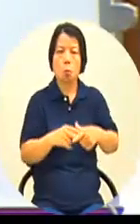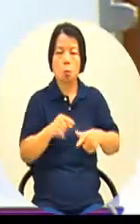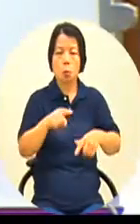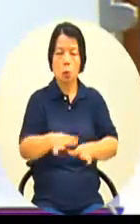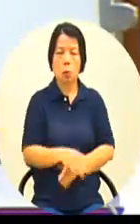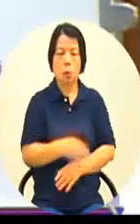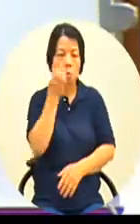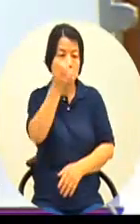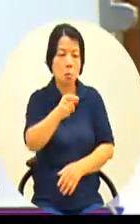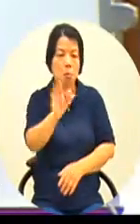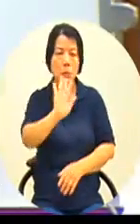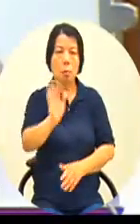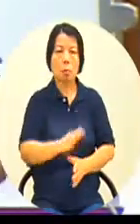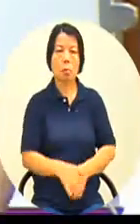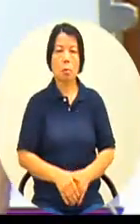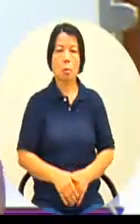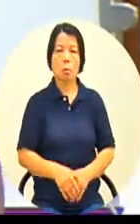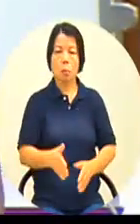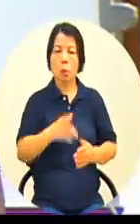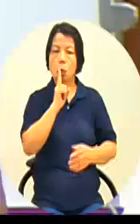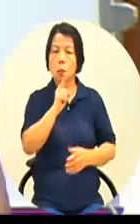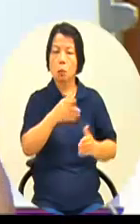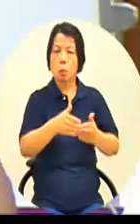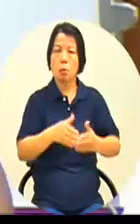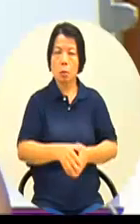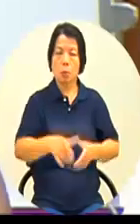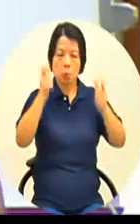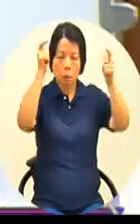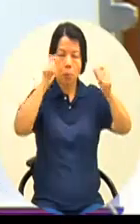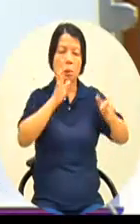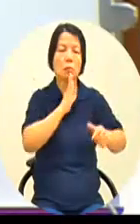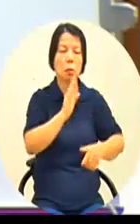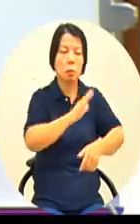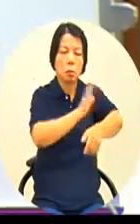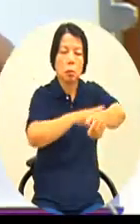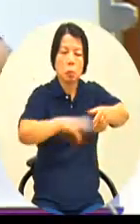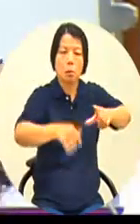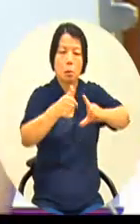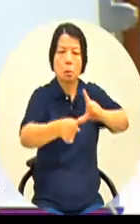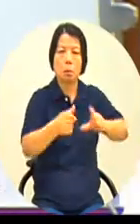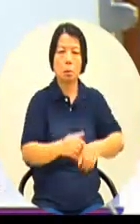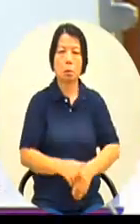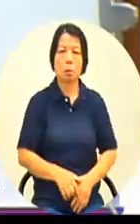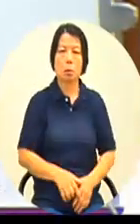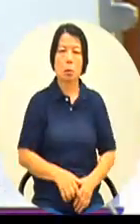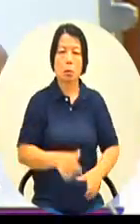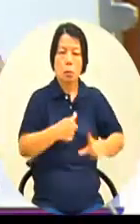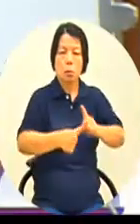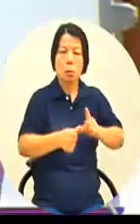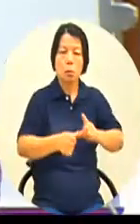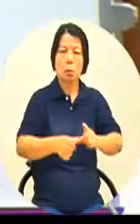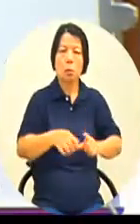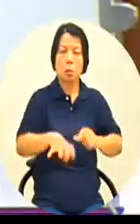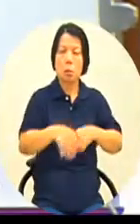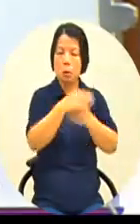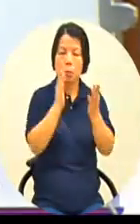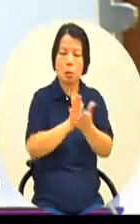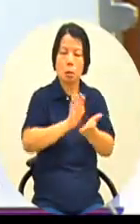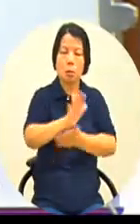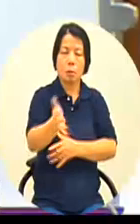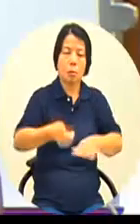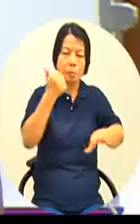哦，人就把你贬到讲你是高雄是左营区啊。啊，以后中央区的区长哦，就做民政局长。